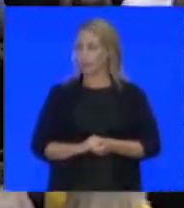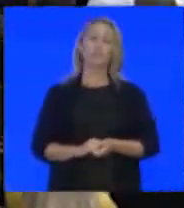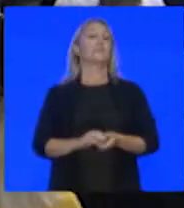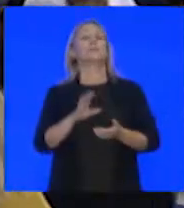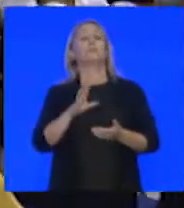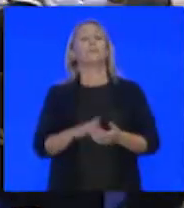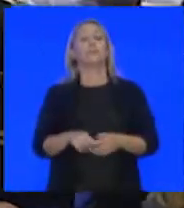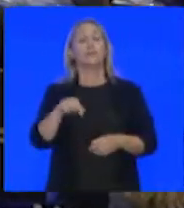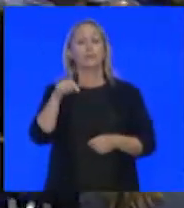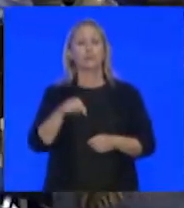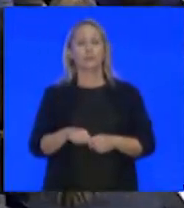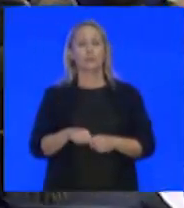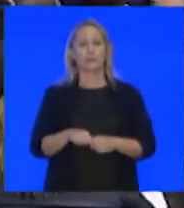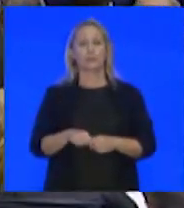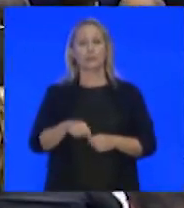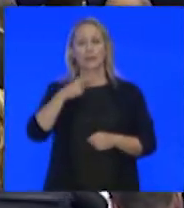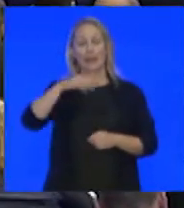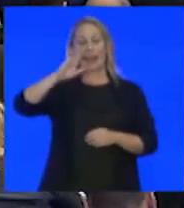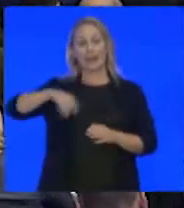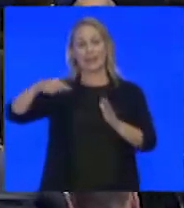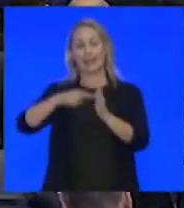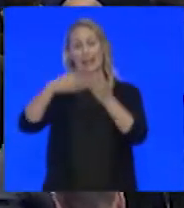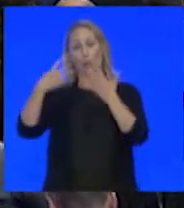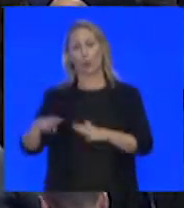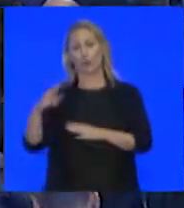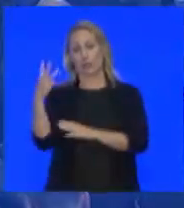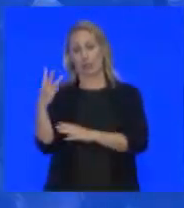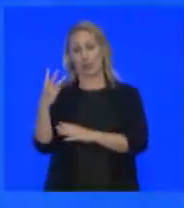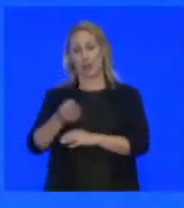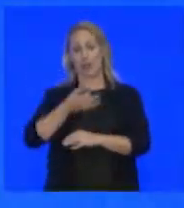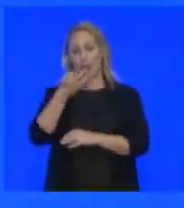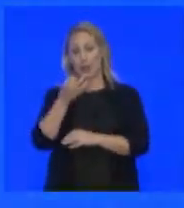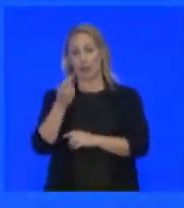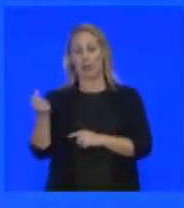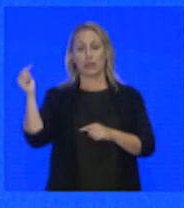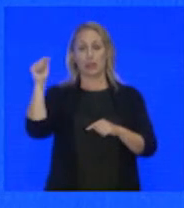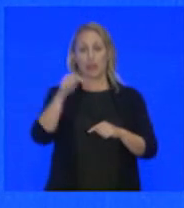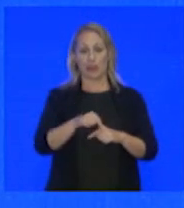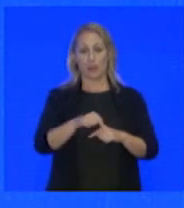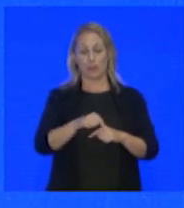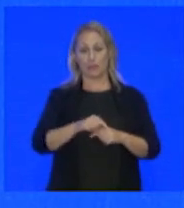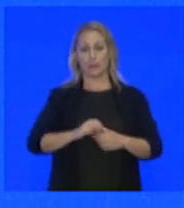ριζοσπάστης πολιτικός στην Κρήτη το 1903, αλλά και όριμος,